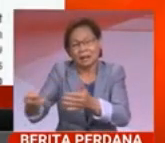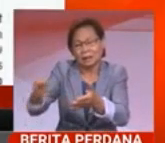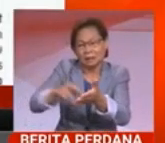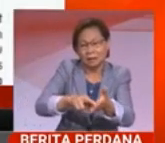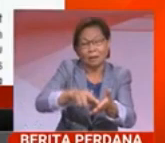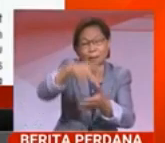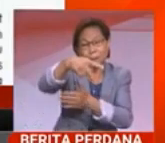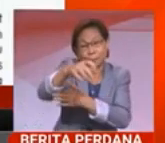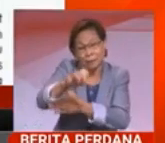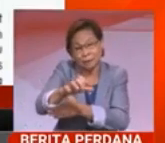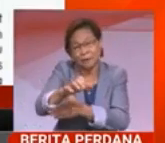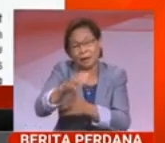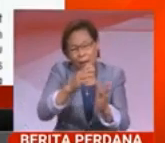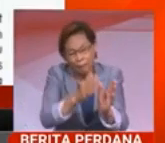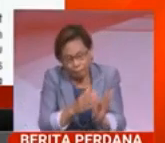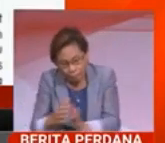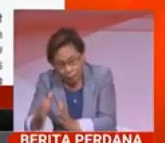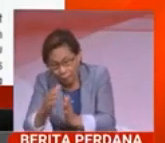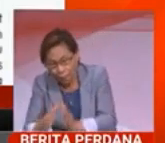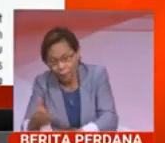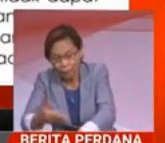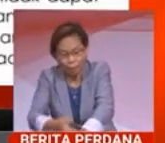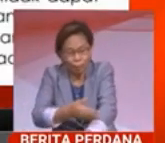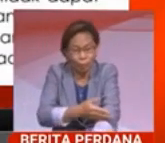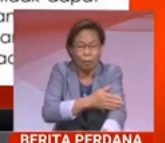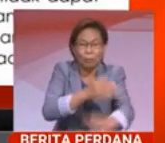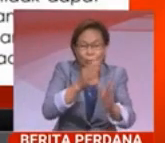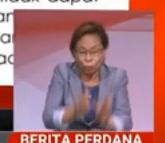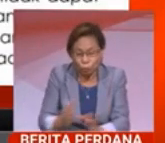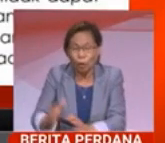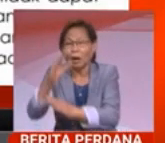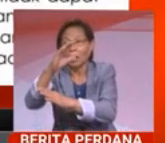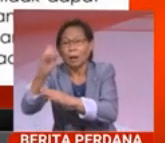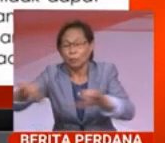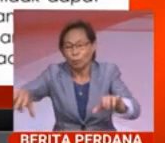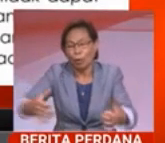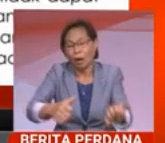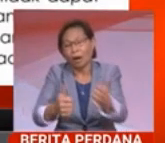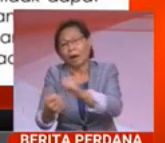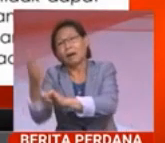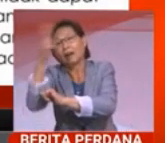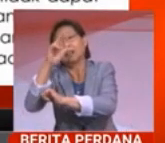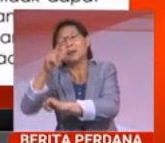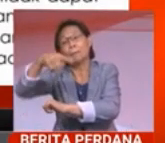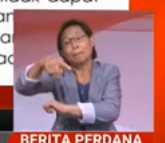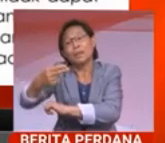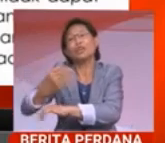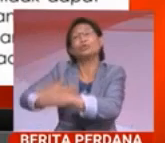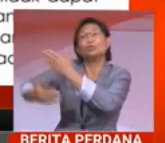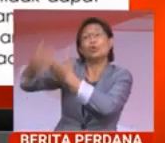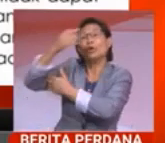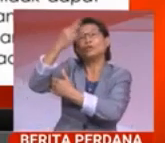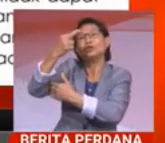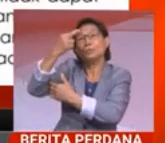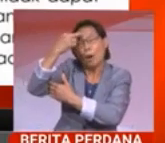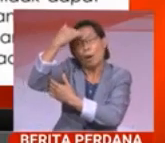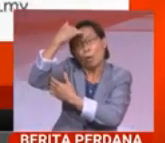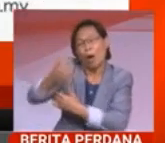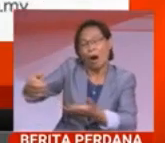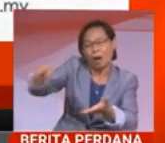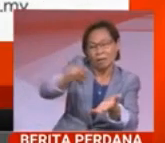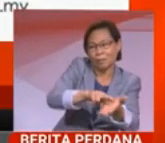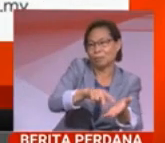menjelaskan selain pemulihan dan konstruktor syari'at dilaksanakan kerajaan sejauh lu antara sebab mengapa